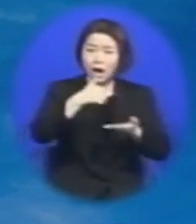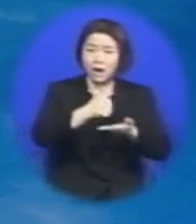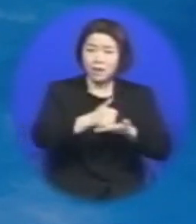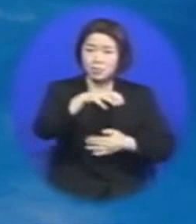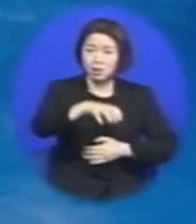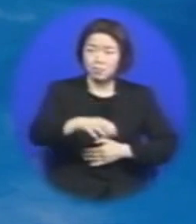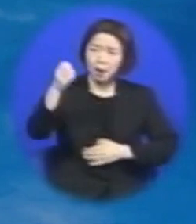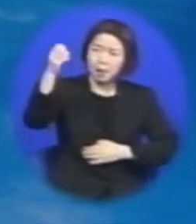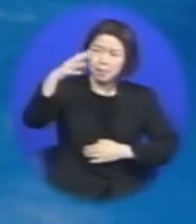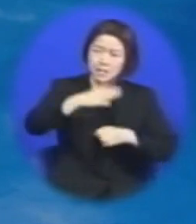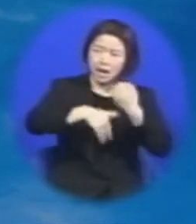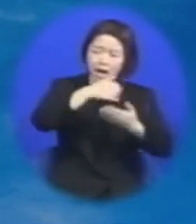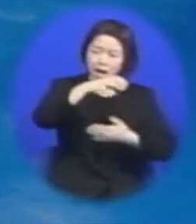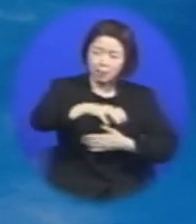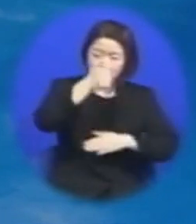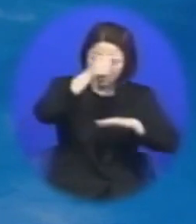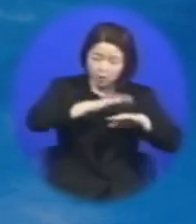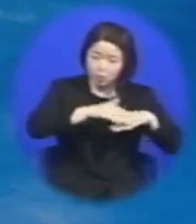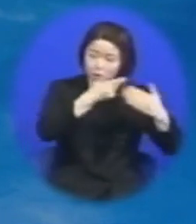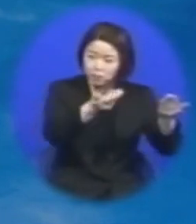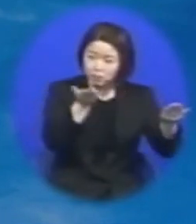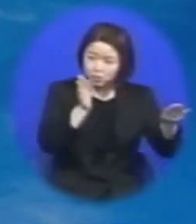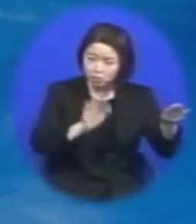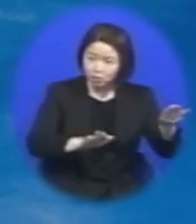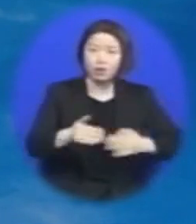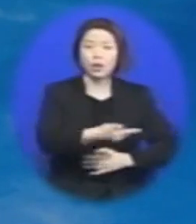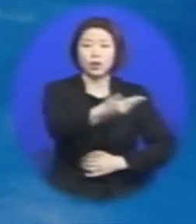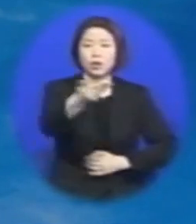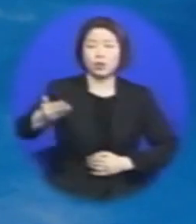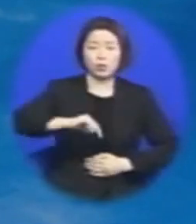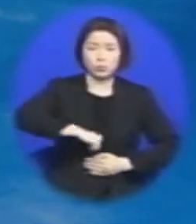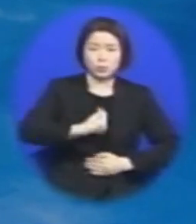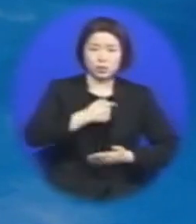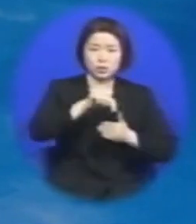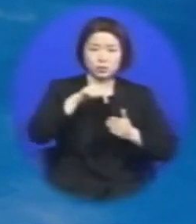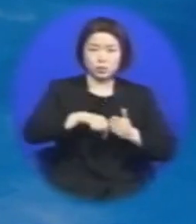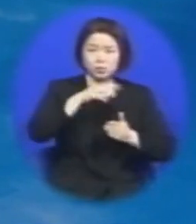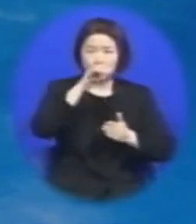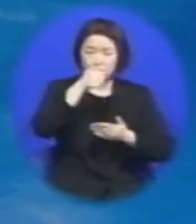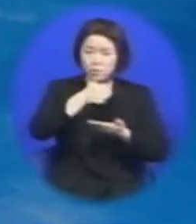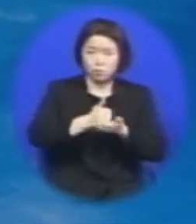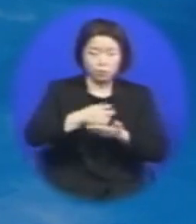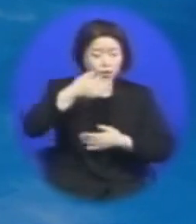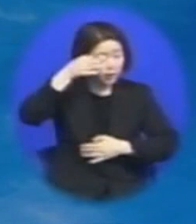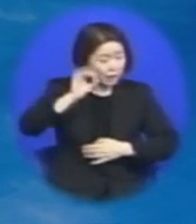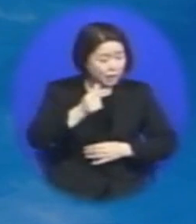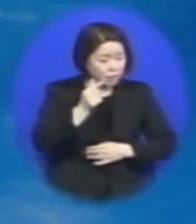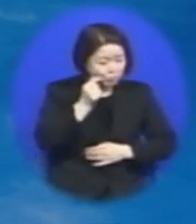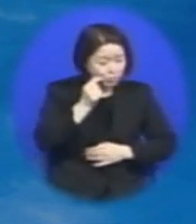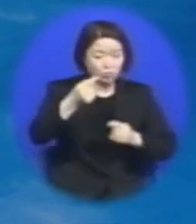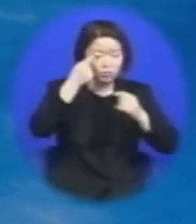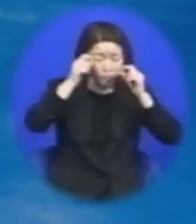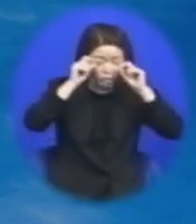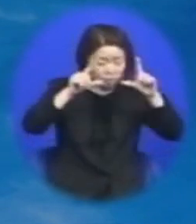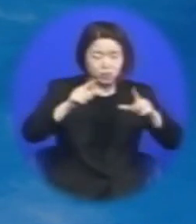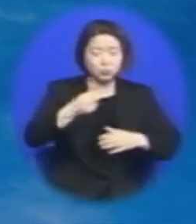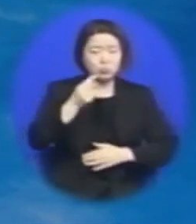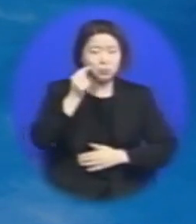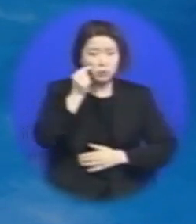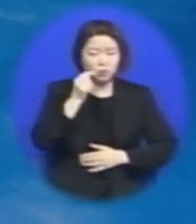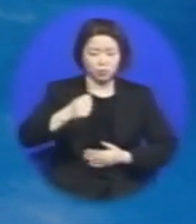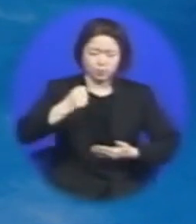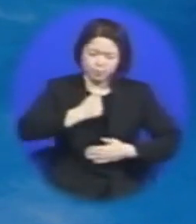앞에 나와서 예배드리면서 여러분 자신 속에 있는 죄를 깨닫지 못하고지도 못하고 애통함도